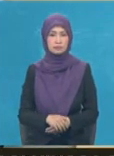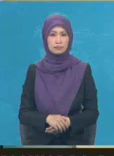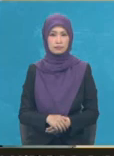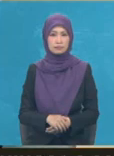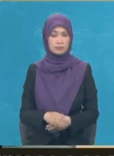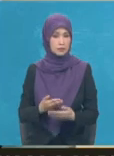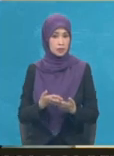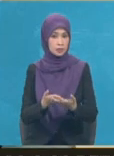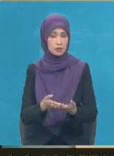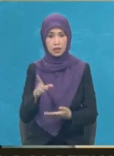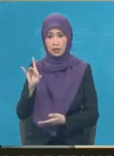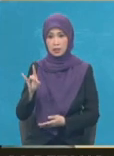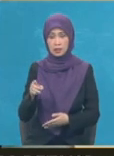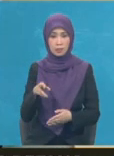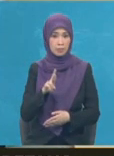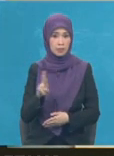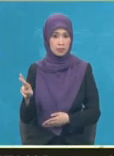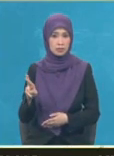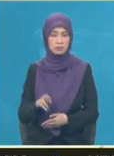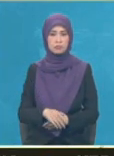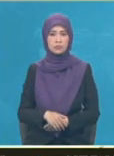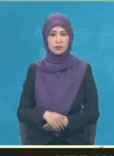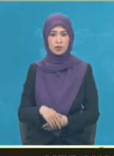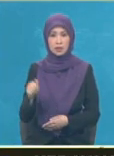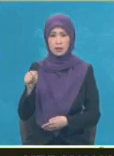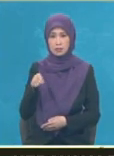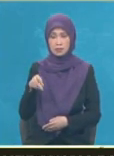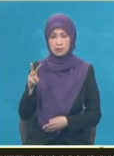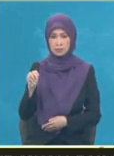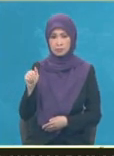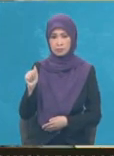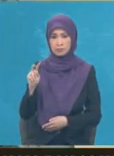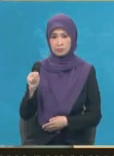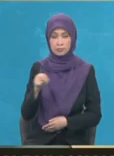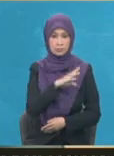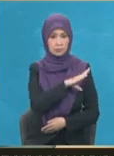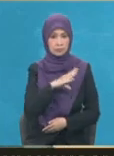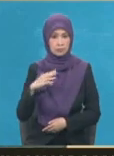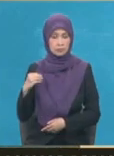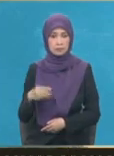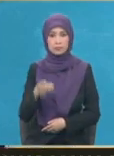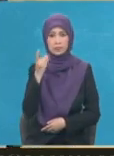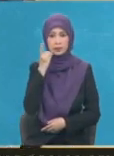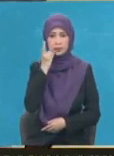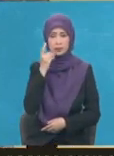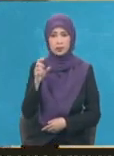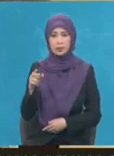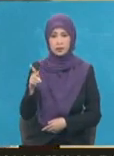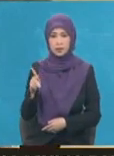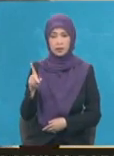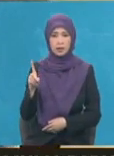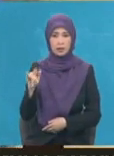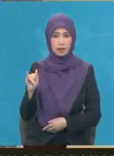sumbangan 8000 Ringgit diterima oleh Awang Muhammad hasman bin Abdul Nasir dan Daeng Hajah Siti Khadijah binti Haji Ibrahim